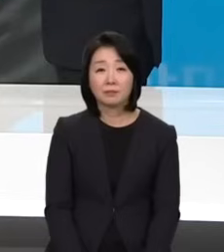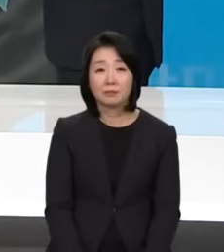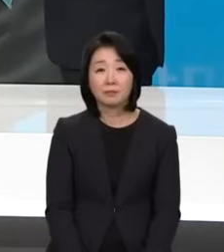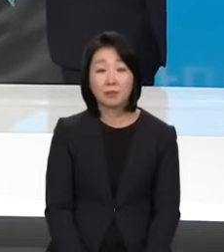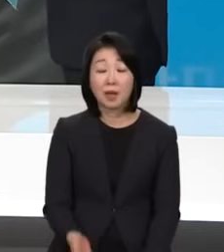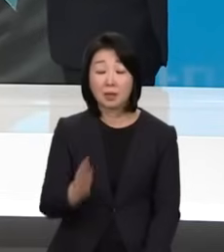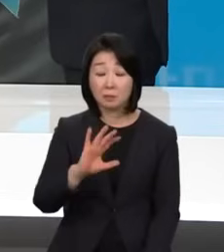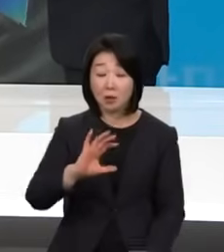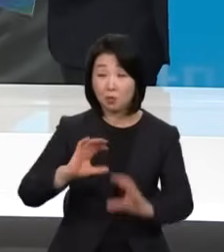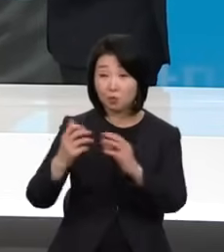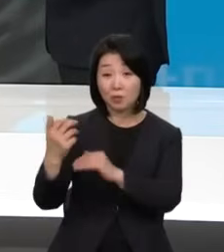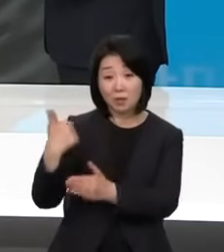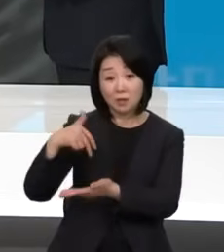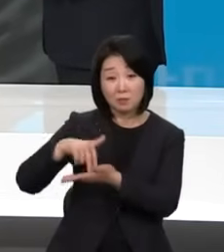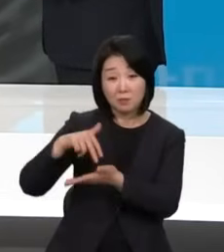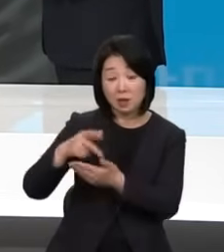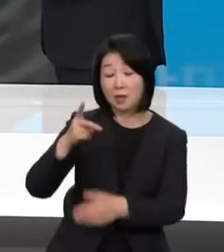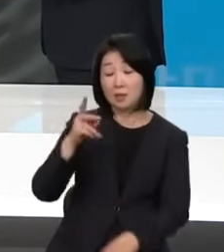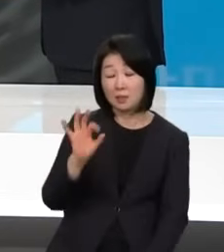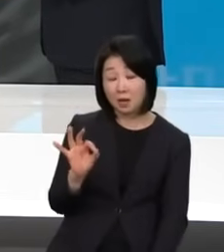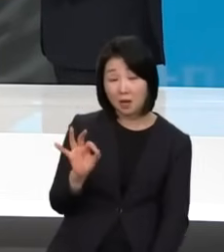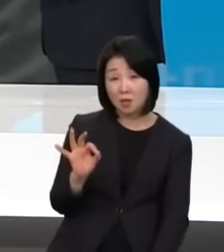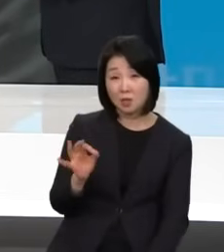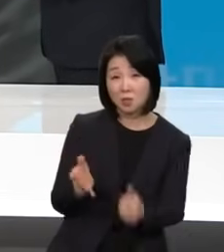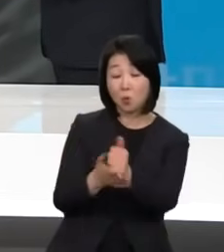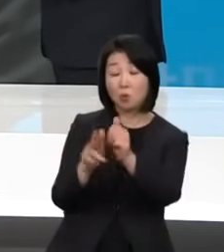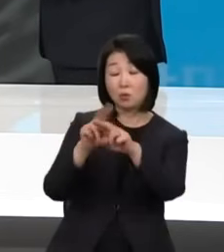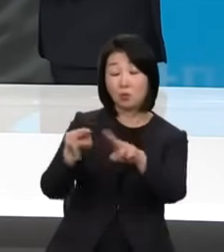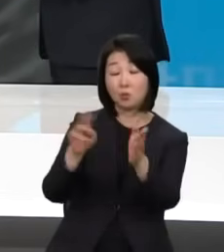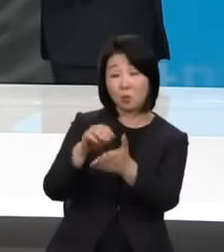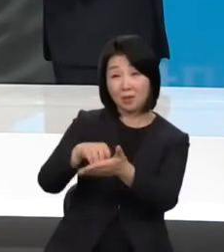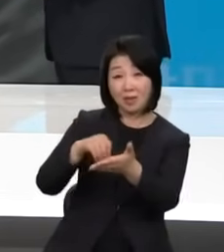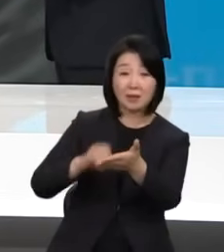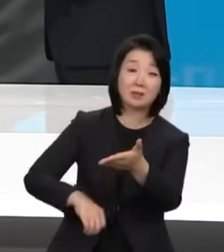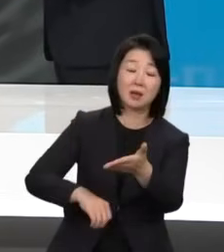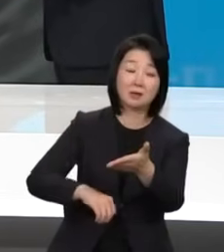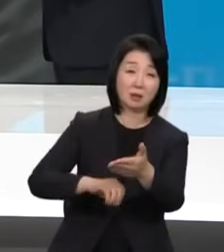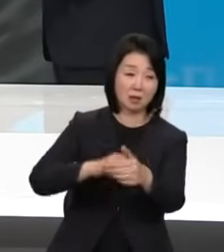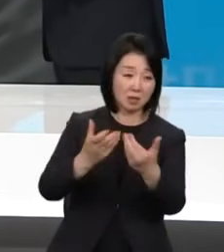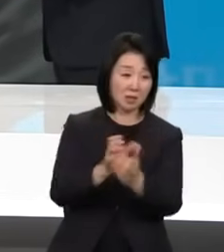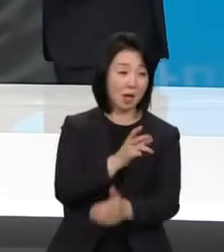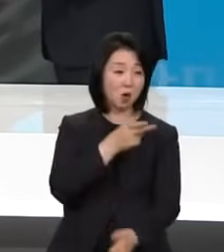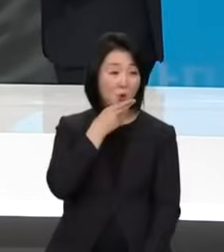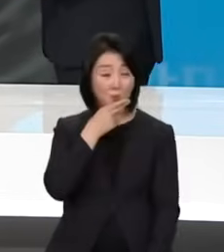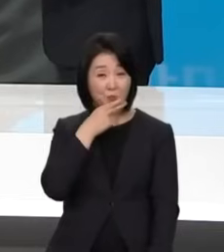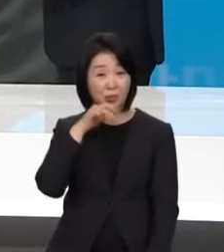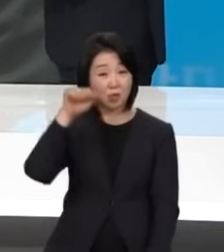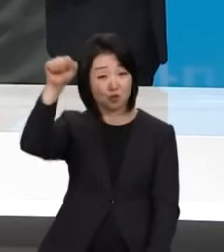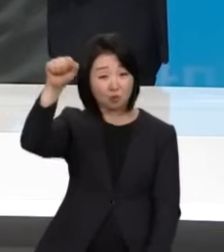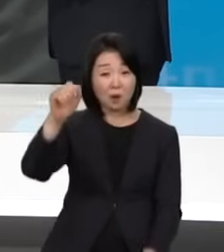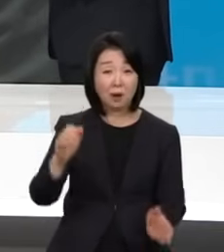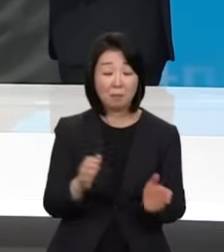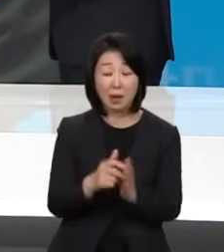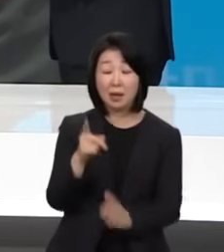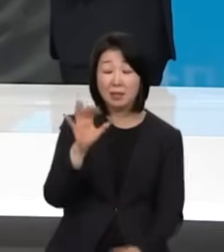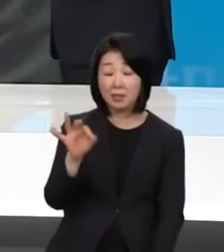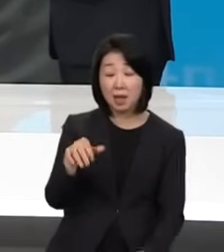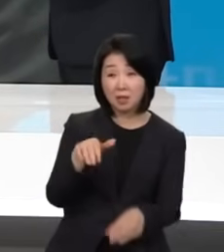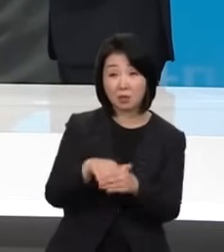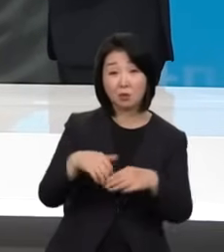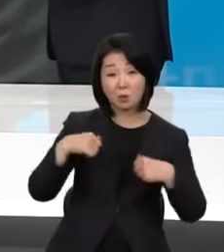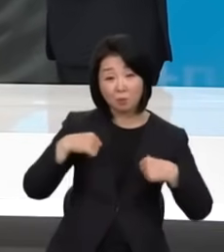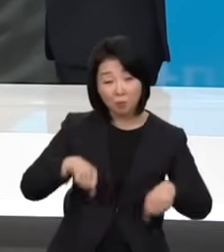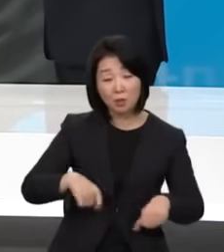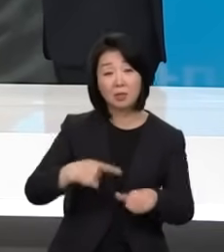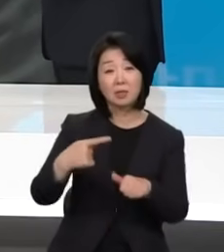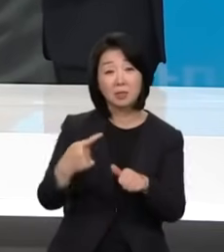다만 국민의힘에서는 지금 장 후보가 공천 취소되자 탈당해서 무소속으로 출마한 상황이기 때문에 장 후보가 선거를 포기하면